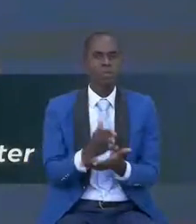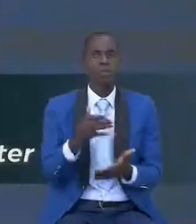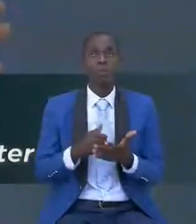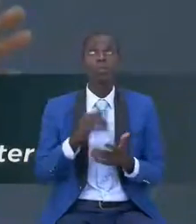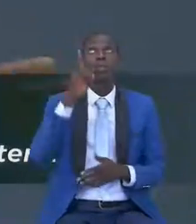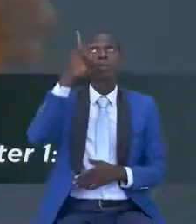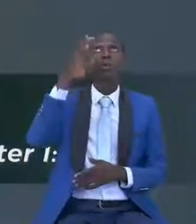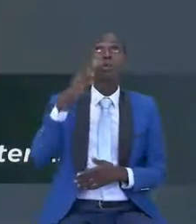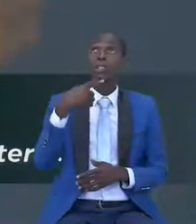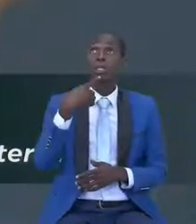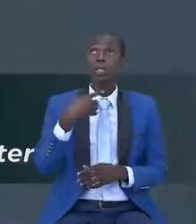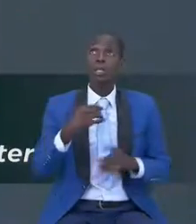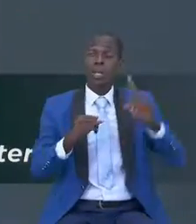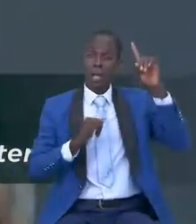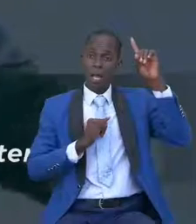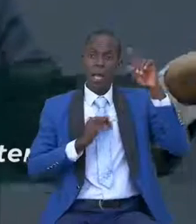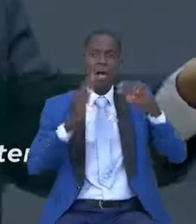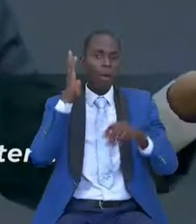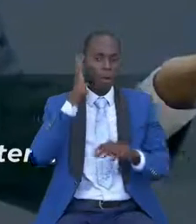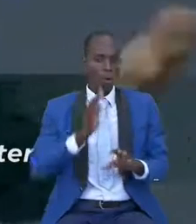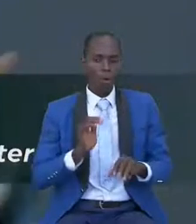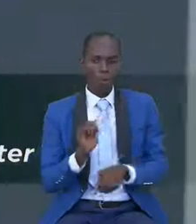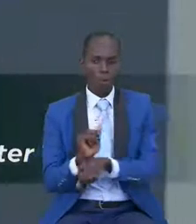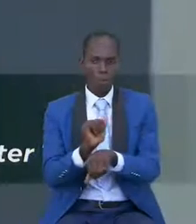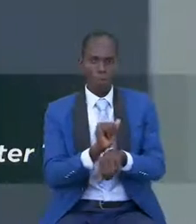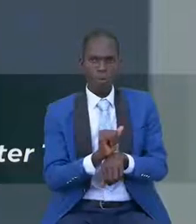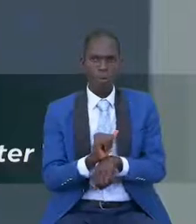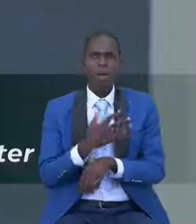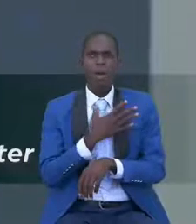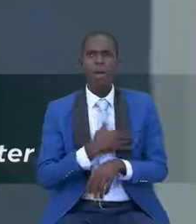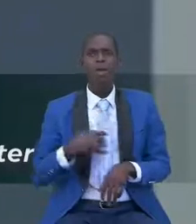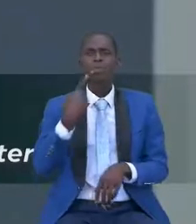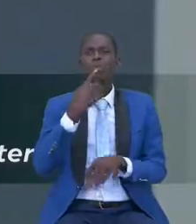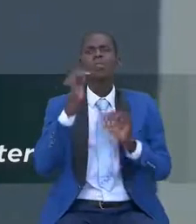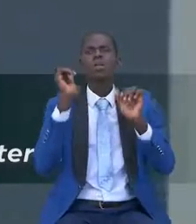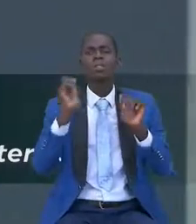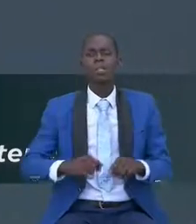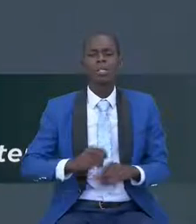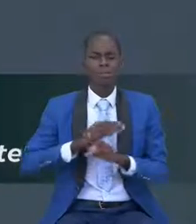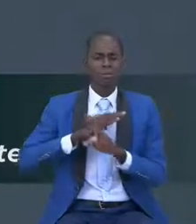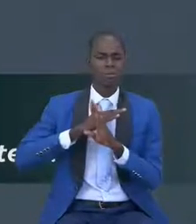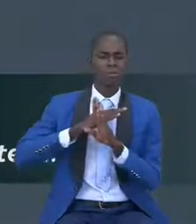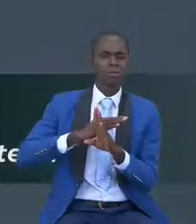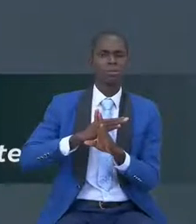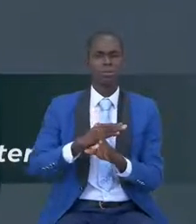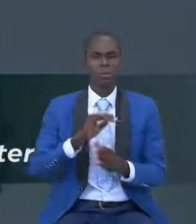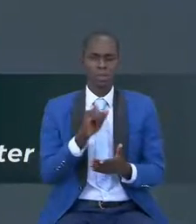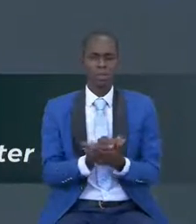Dieu dit, j'agirai. Et qui s'y opposera?